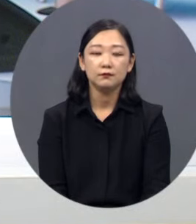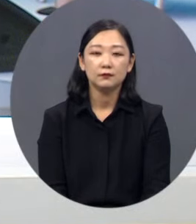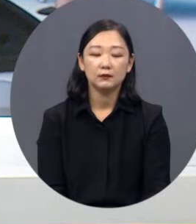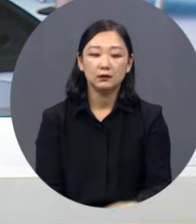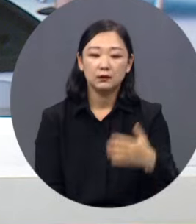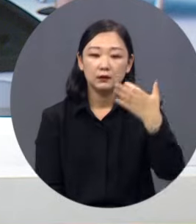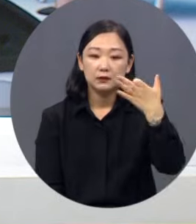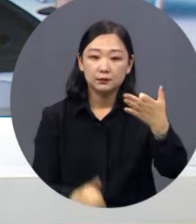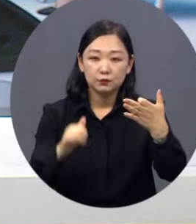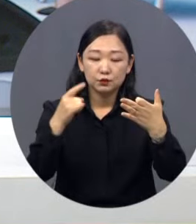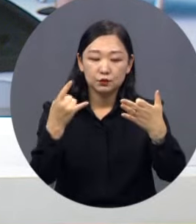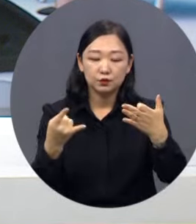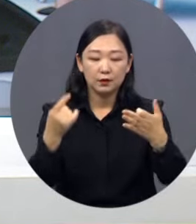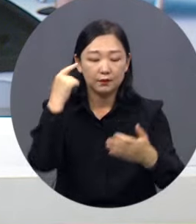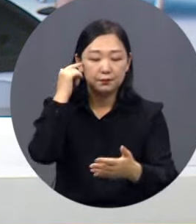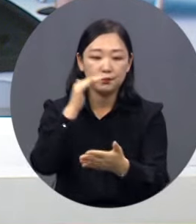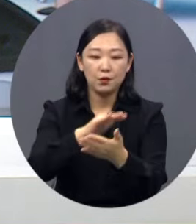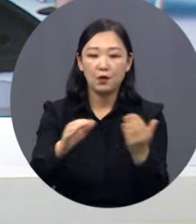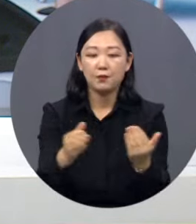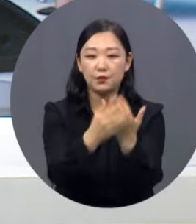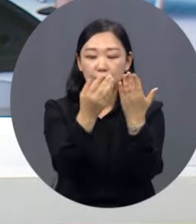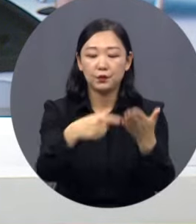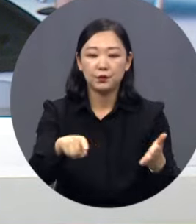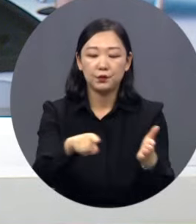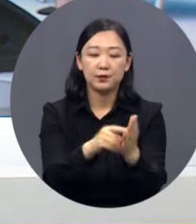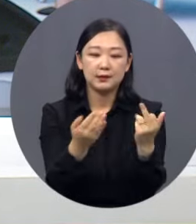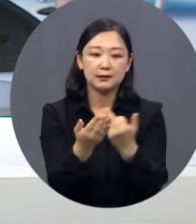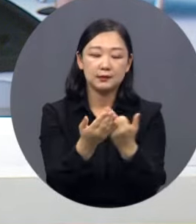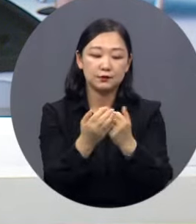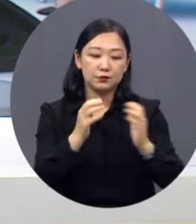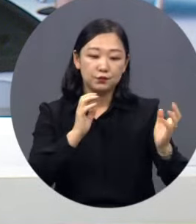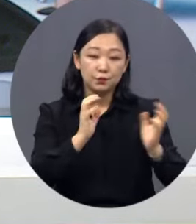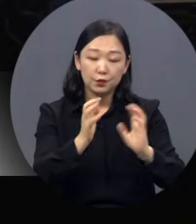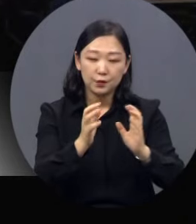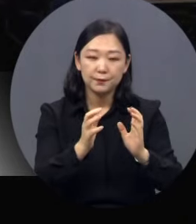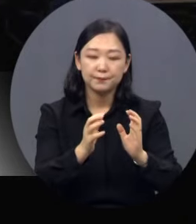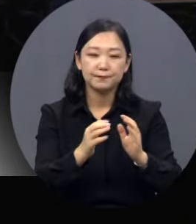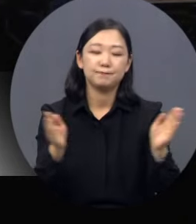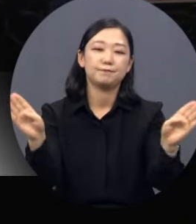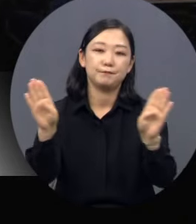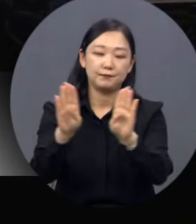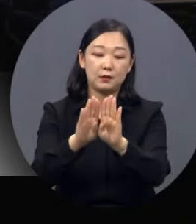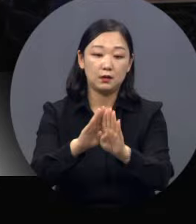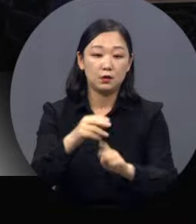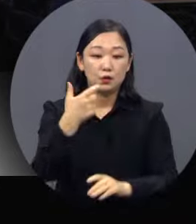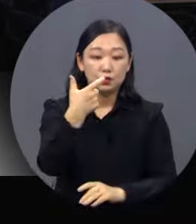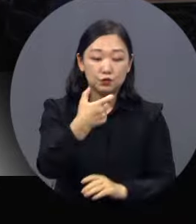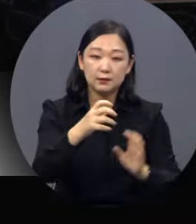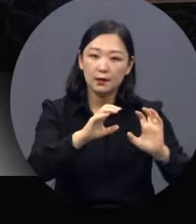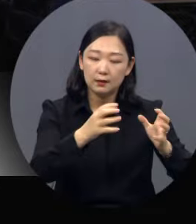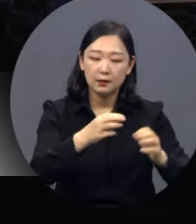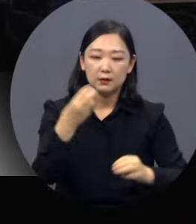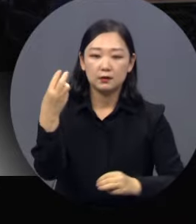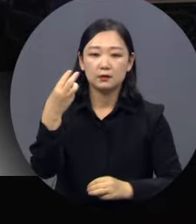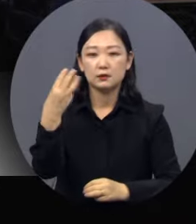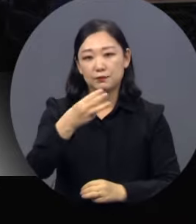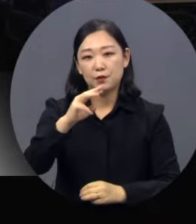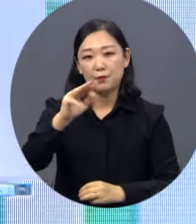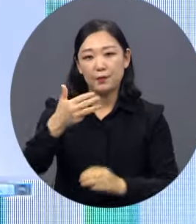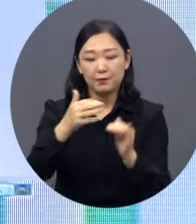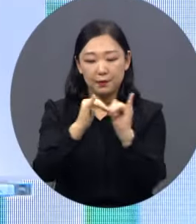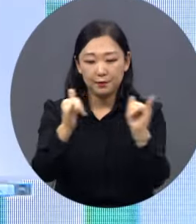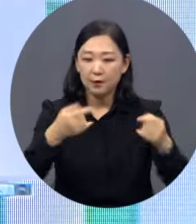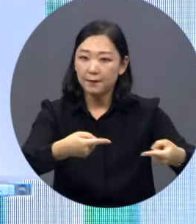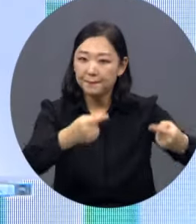제 199회 평화와 번역을 위한 제주 포럼이 폐막했습니다 이번 포럼에는 60개국에서 3,800여 명이 참석하는